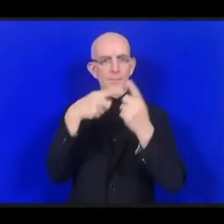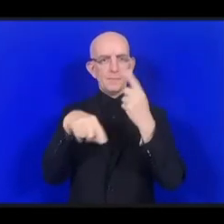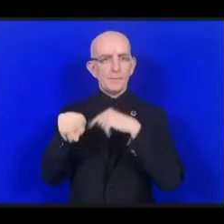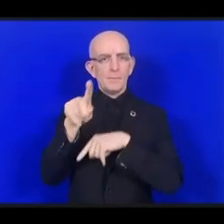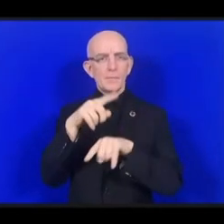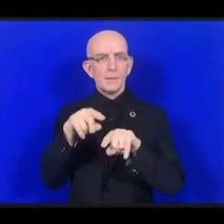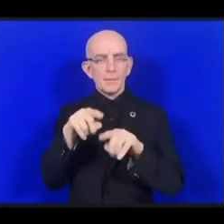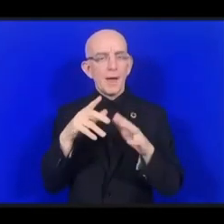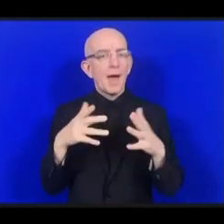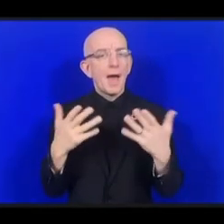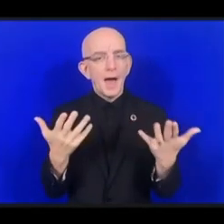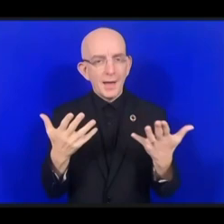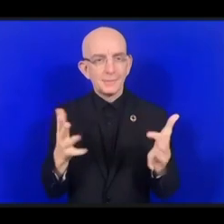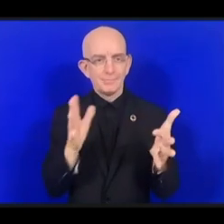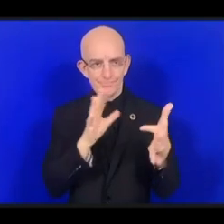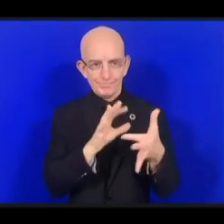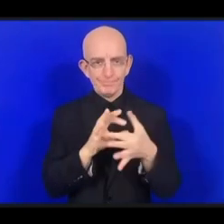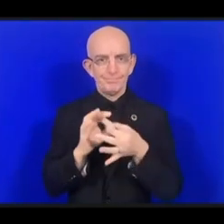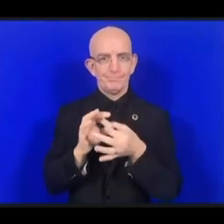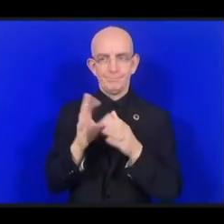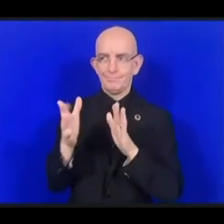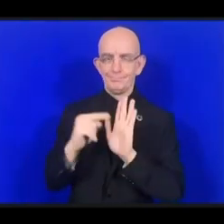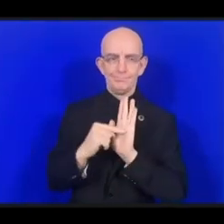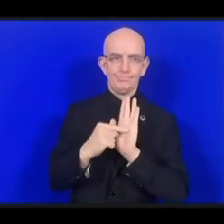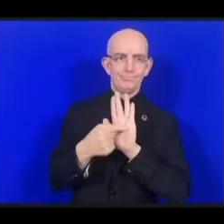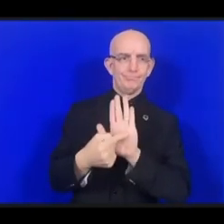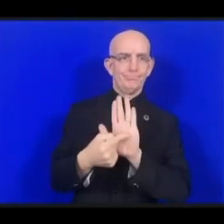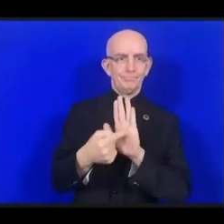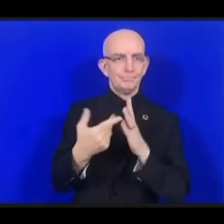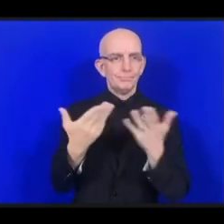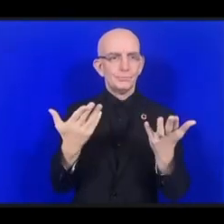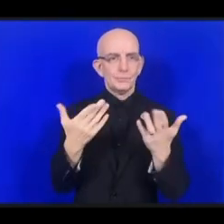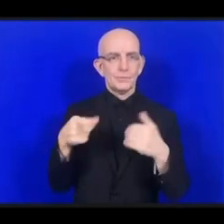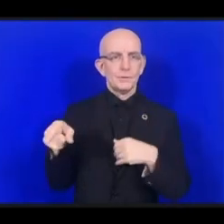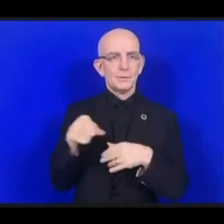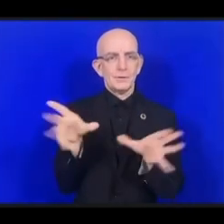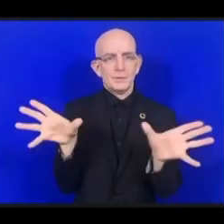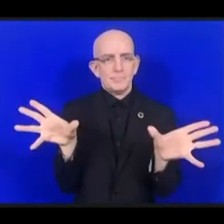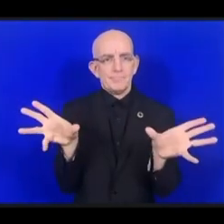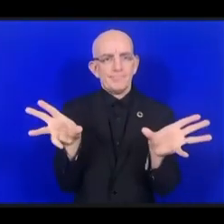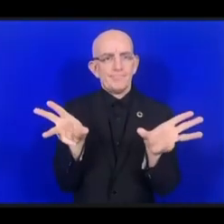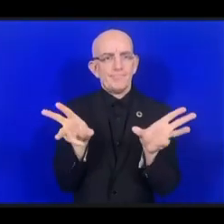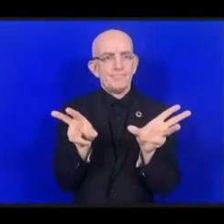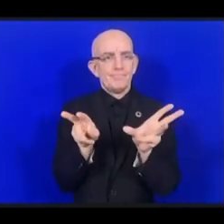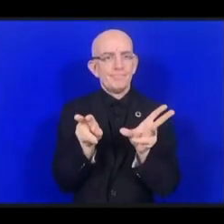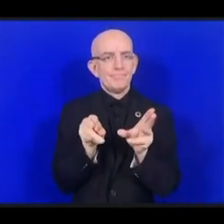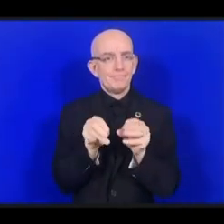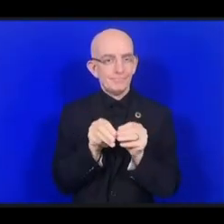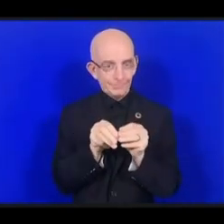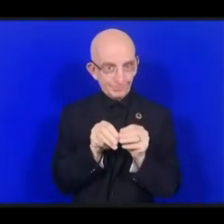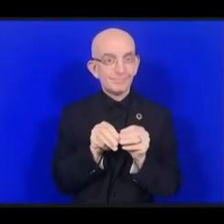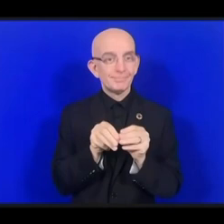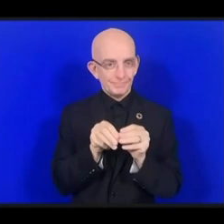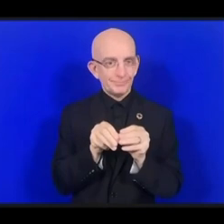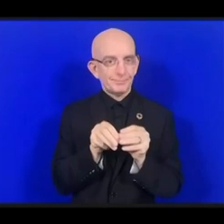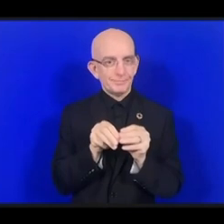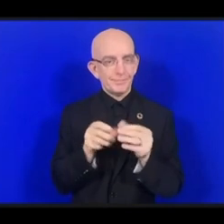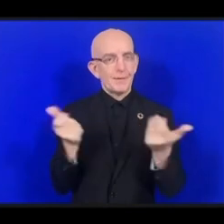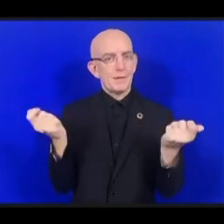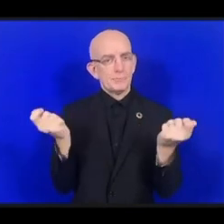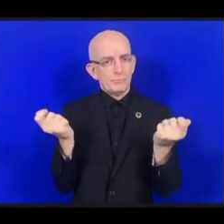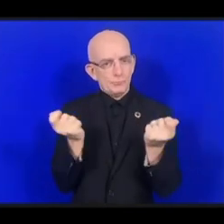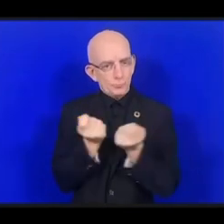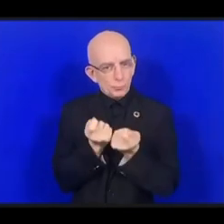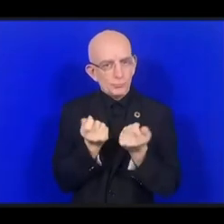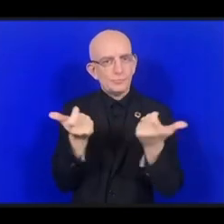となっておりますえ元はえ馬の足をつぐ紐繋ぎ止める